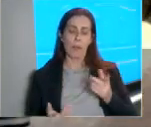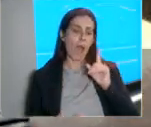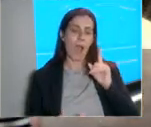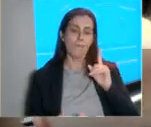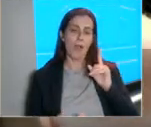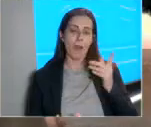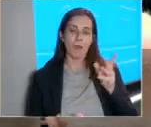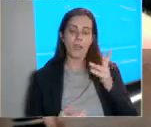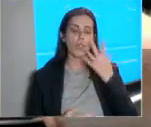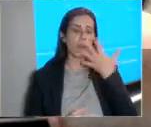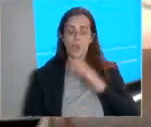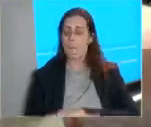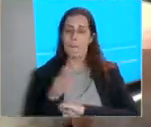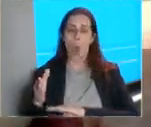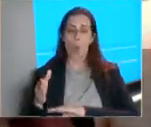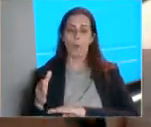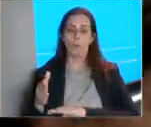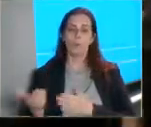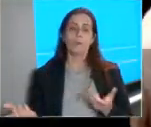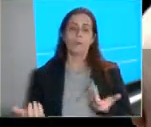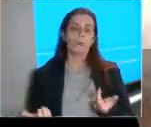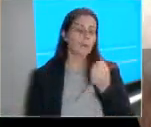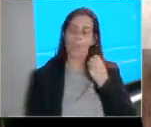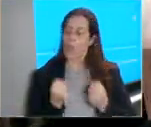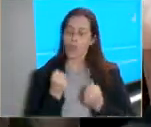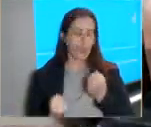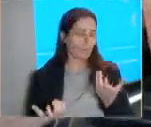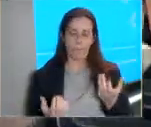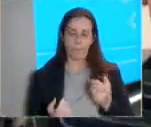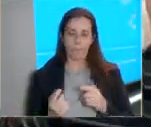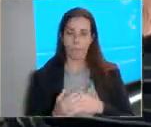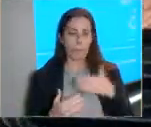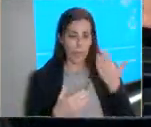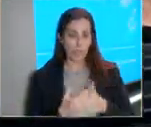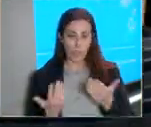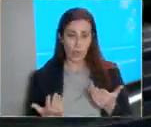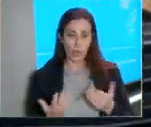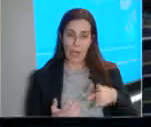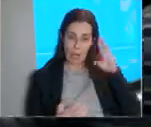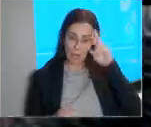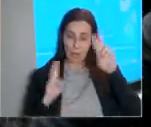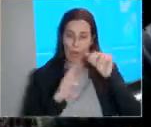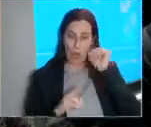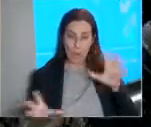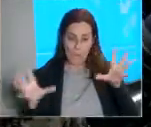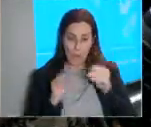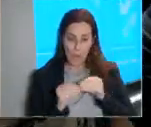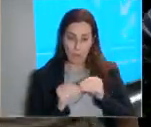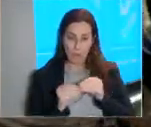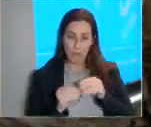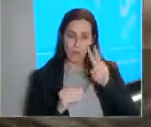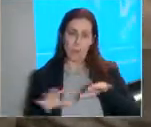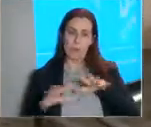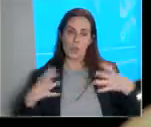אבל יצר בלוק עם מפלגות שמקשות על האפשרות הזאת. כי בסופו של דבר, ליכוד כחול לבן, ויש